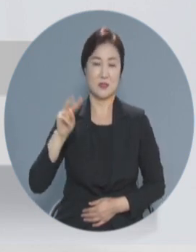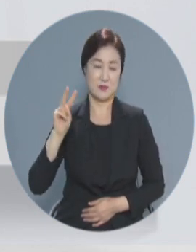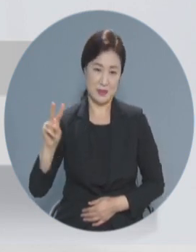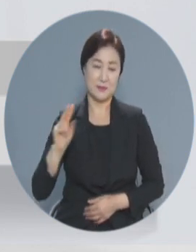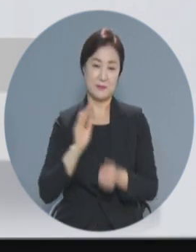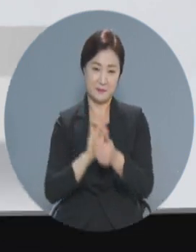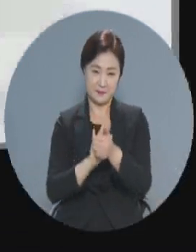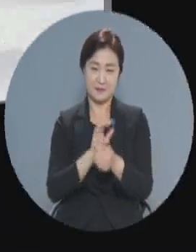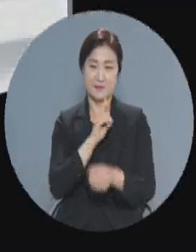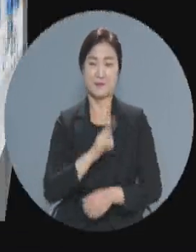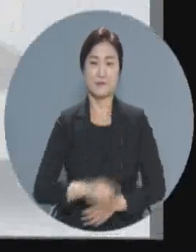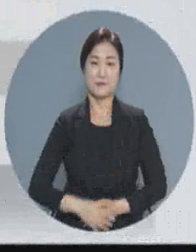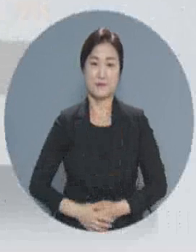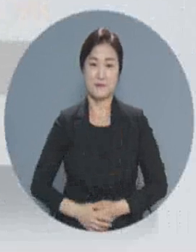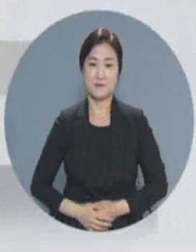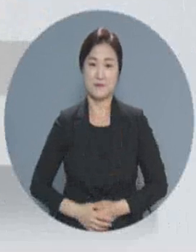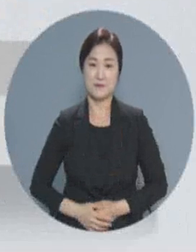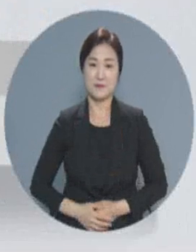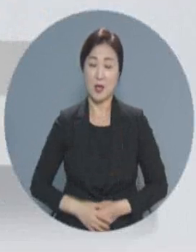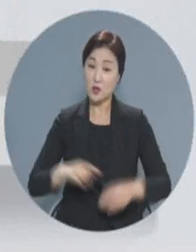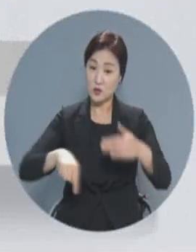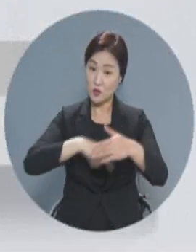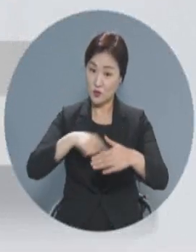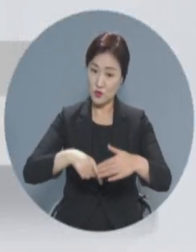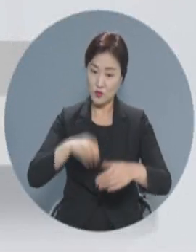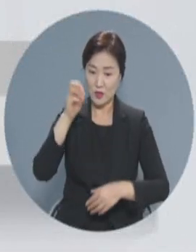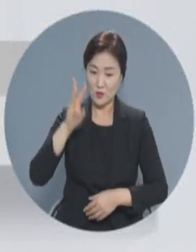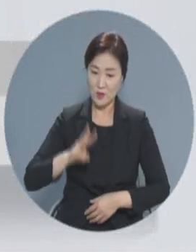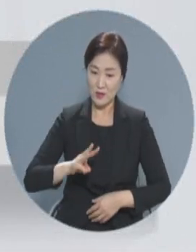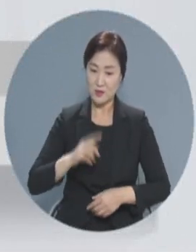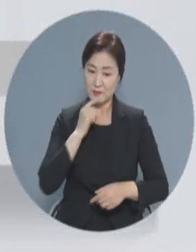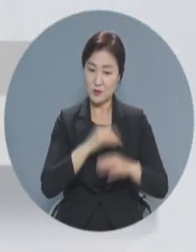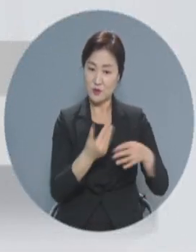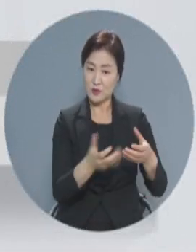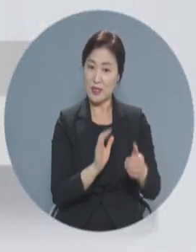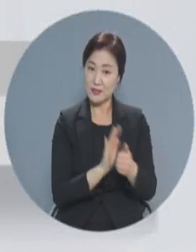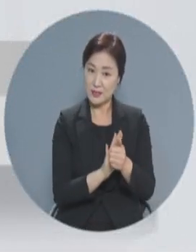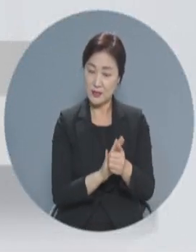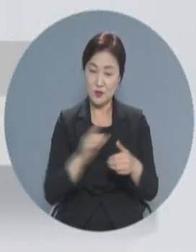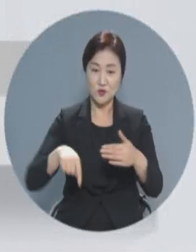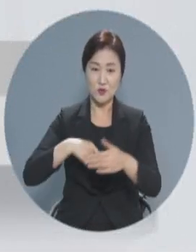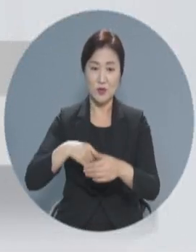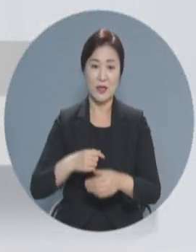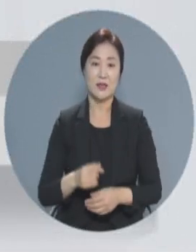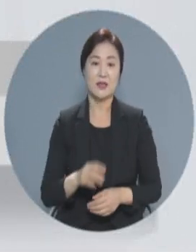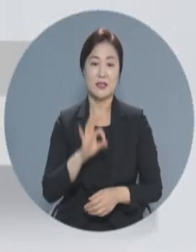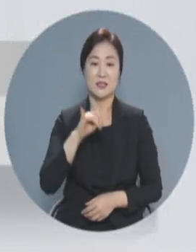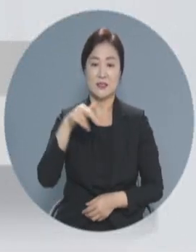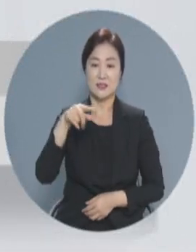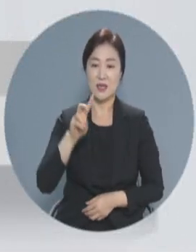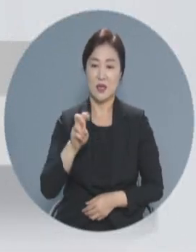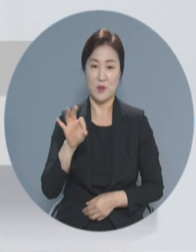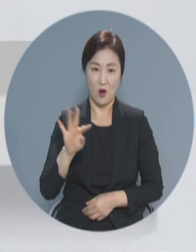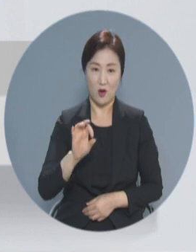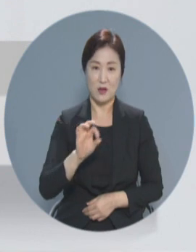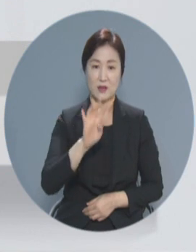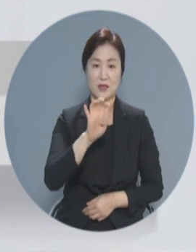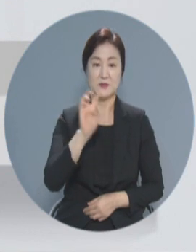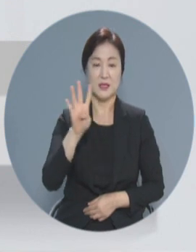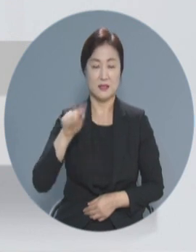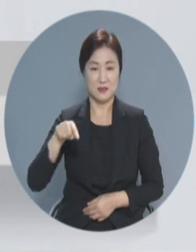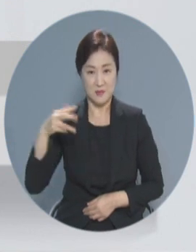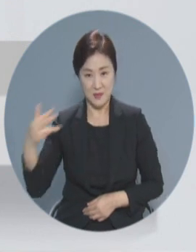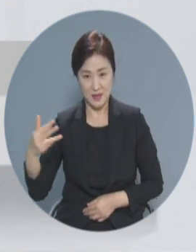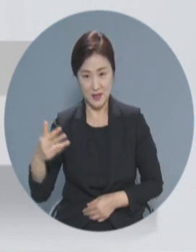조사됐습니다 이런 대광 지정 민주당 지지층은 이제 명호 부가 44.8% 이낙연 후보가